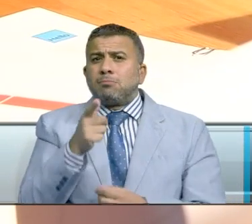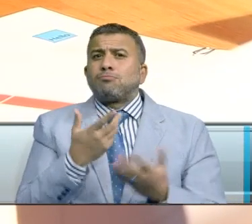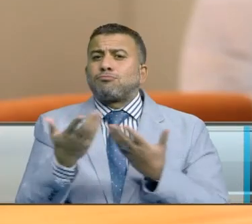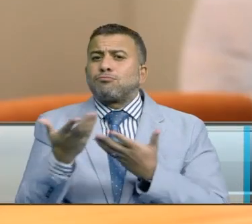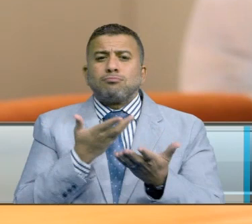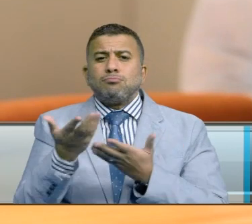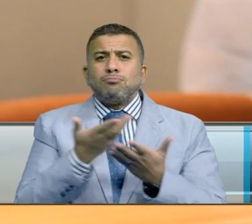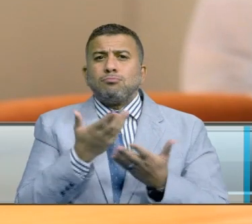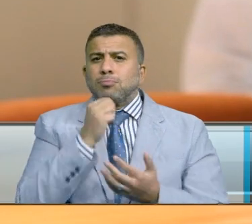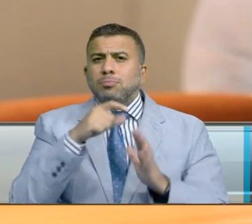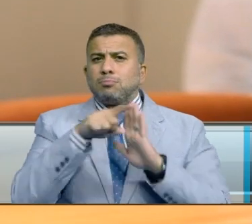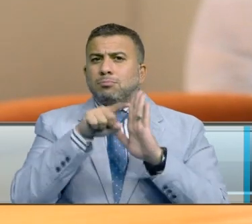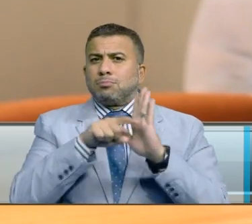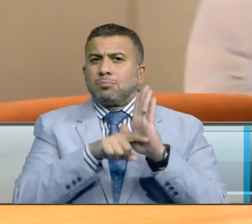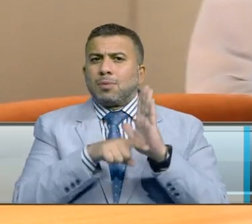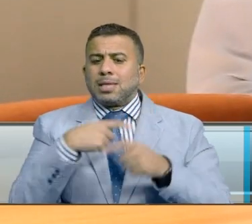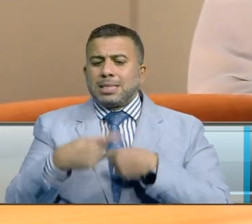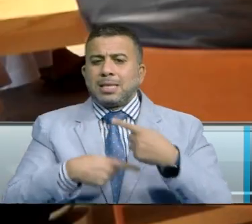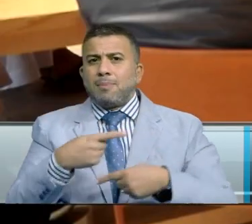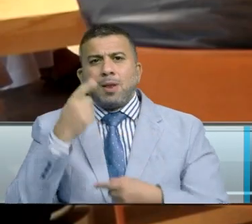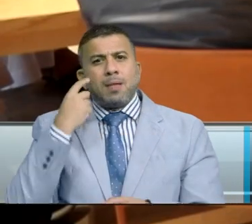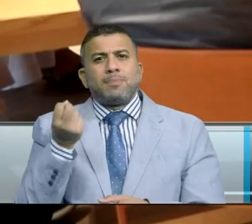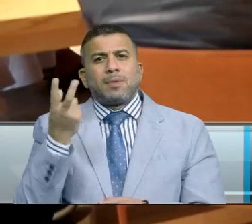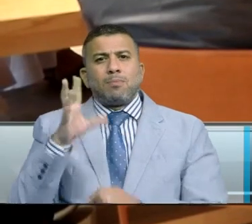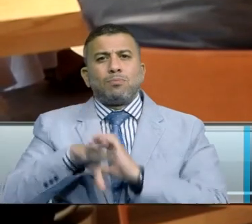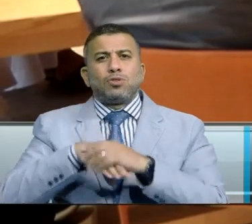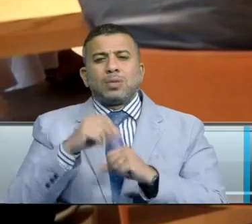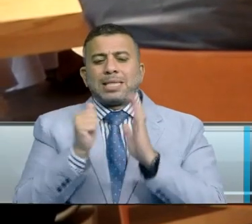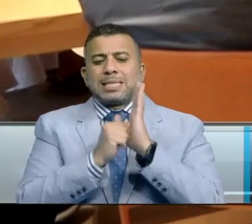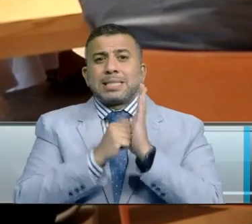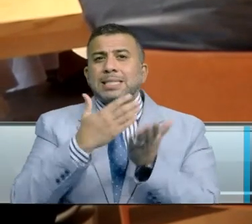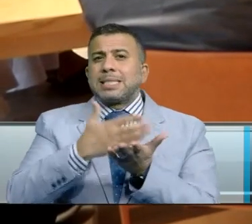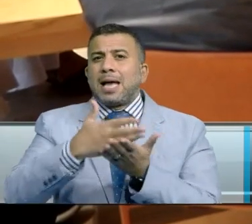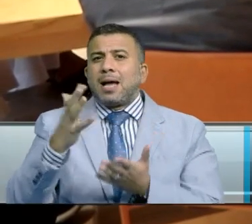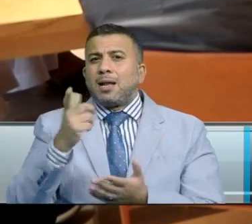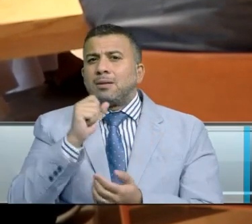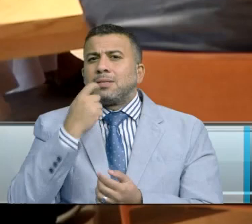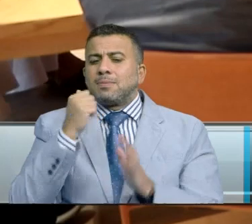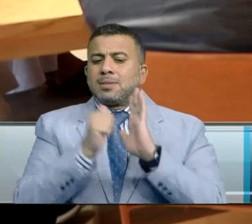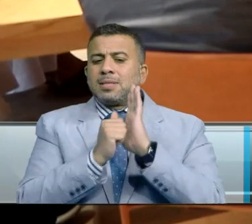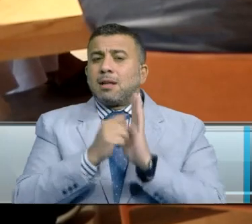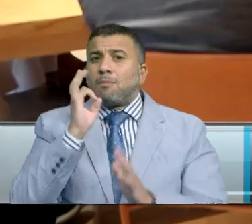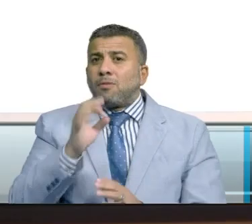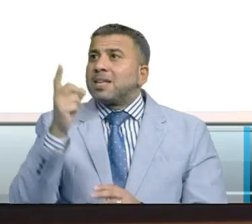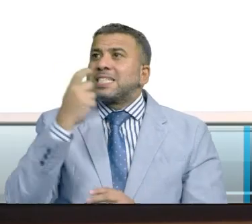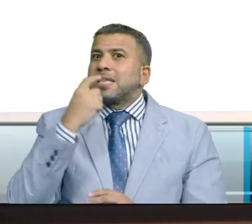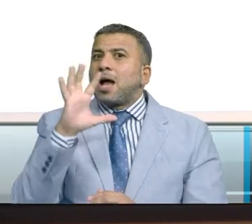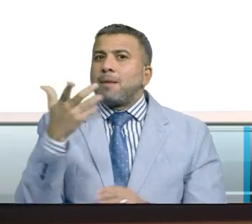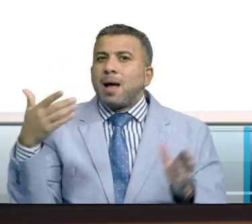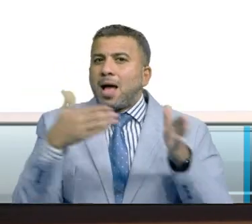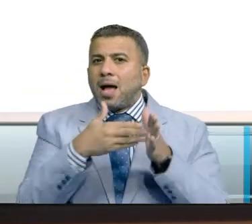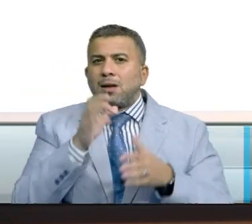الجلسه الى محاوره لاستدامه والابتكار في المشاريع الاسكانيه وعمر المسكن الافتراضيه